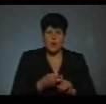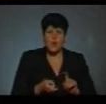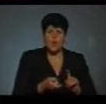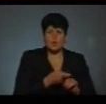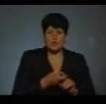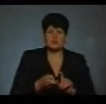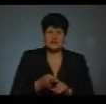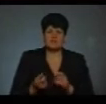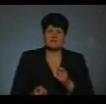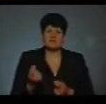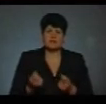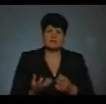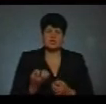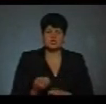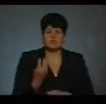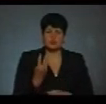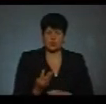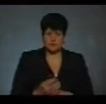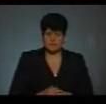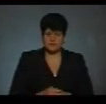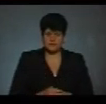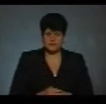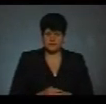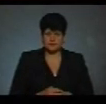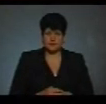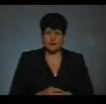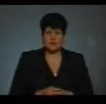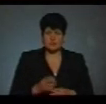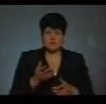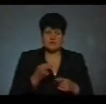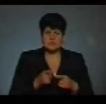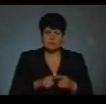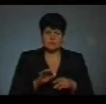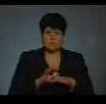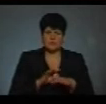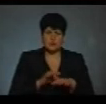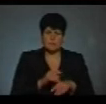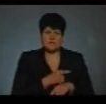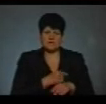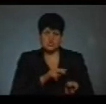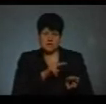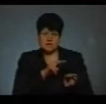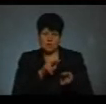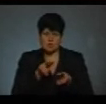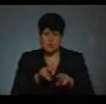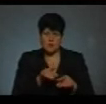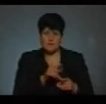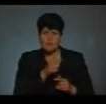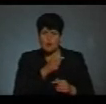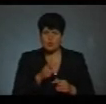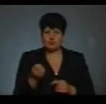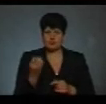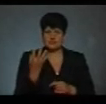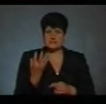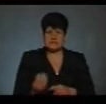виявили ще на 3. Контактними буде здійснюватися медичне спостереження протягом 14